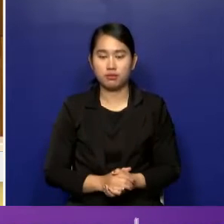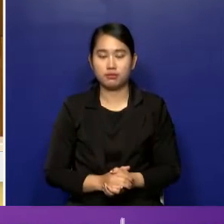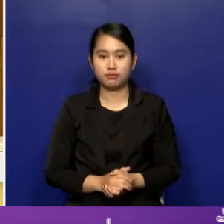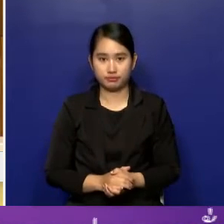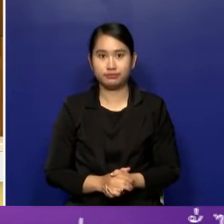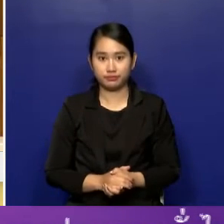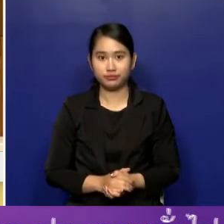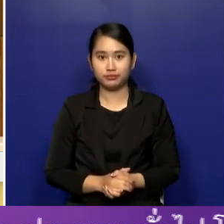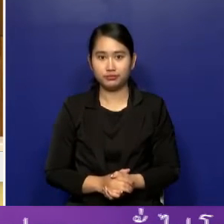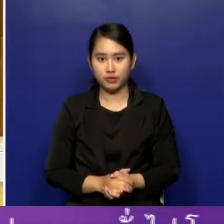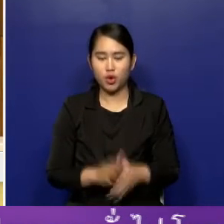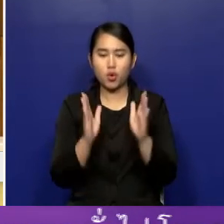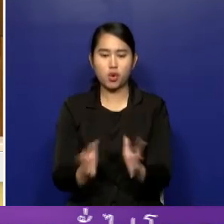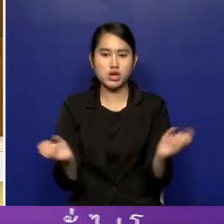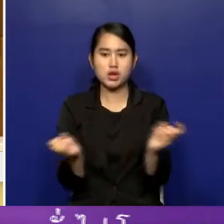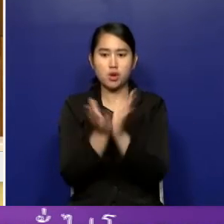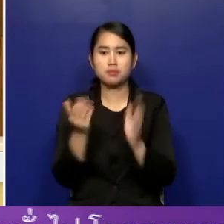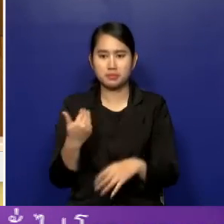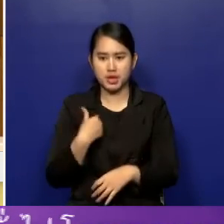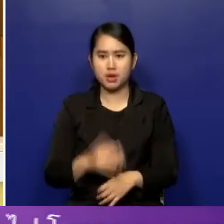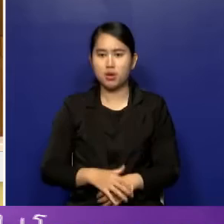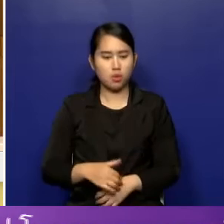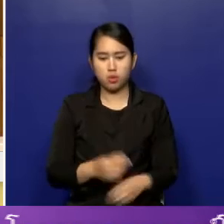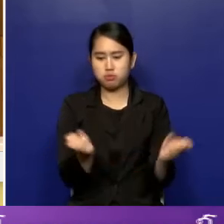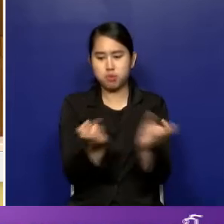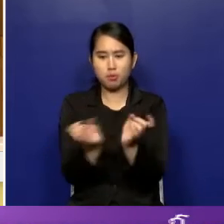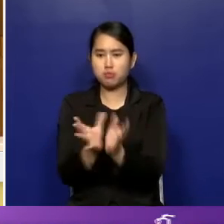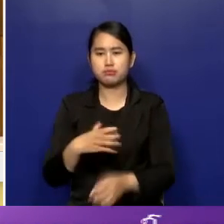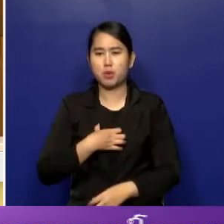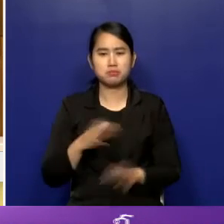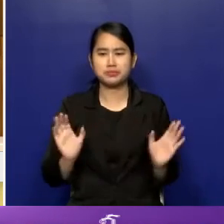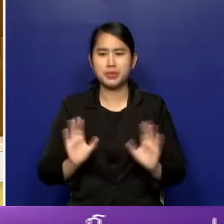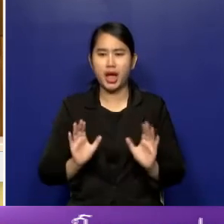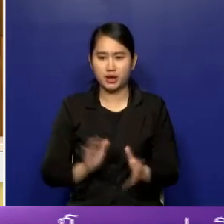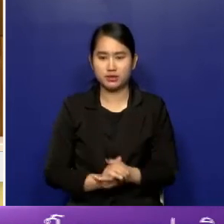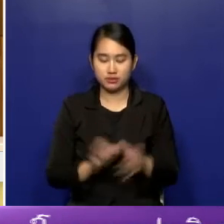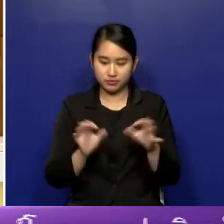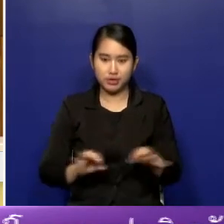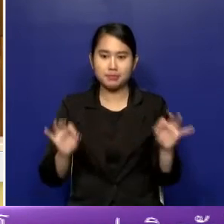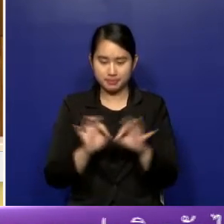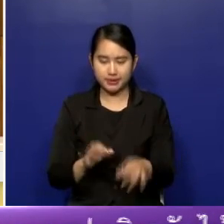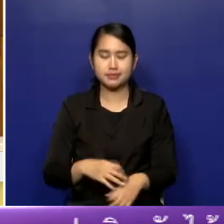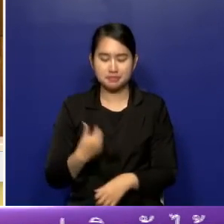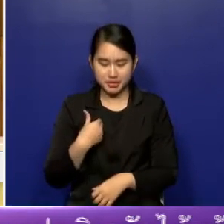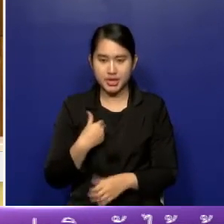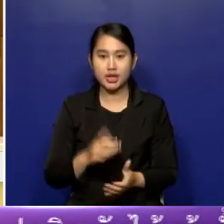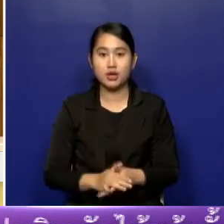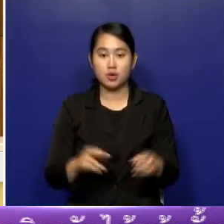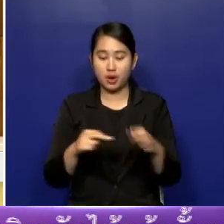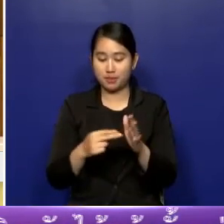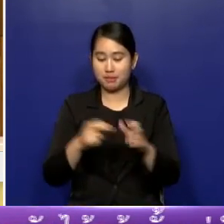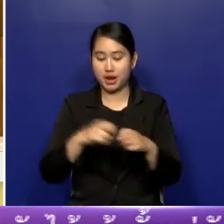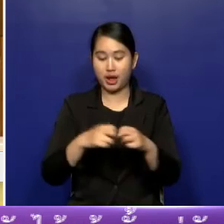เก ต้องมคนเดดร้อน ผมไมอยายใครเดิดรอนทส่ แต่มกจำเป็นบางอย่างนะครัมัอย่างนเปนการแ้มหาร